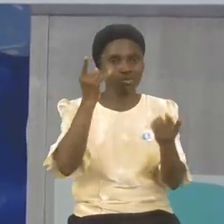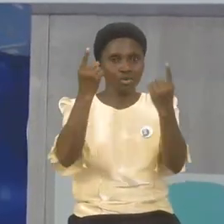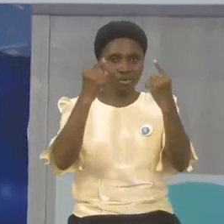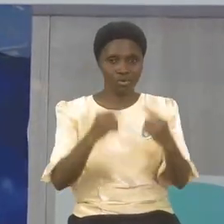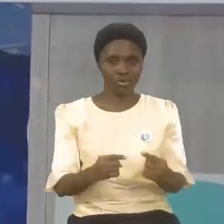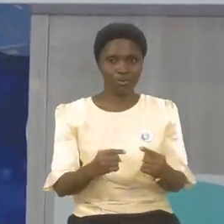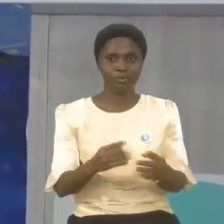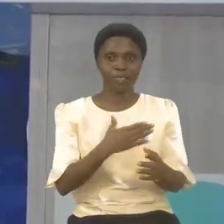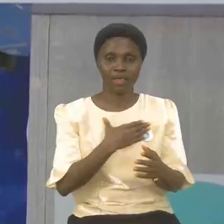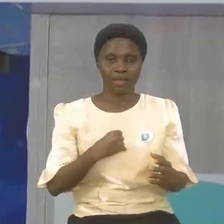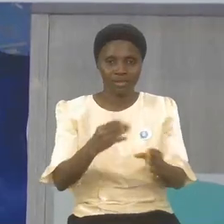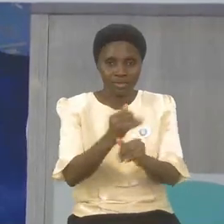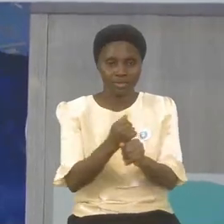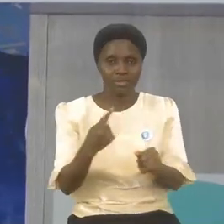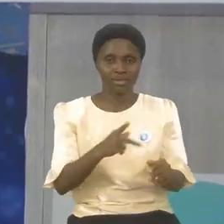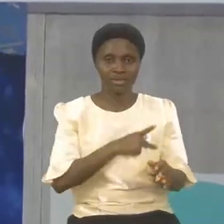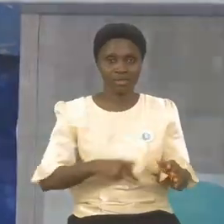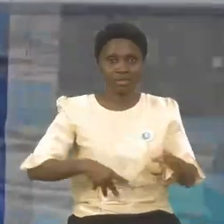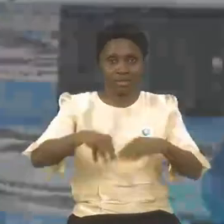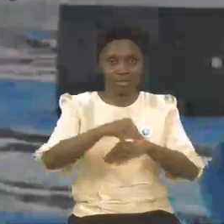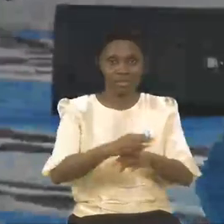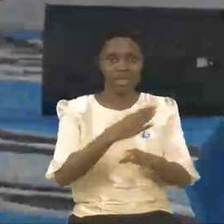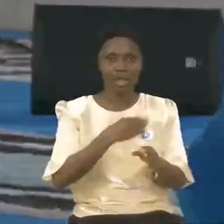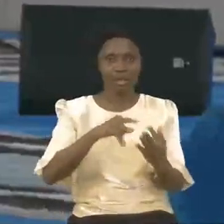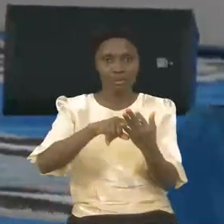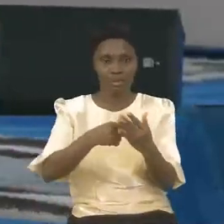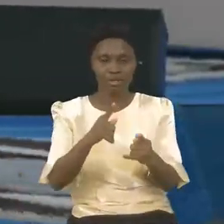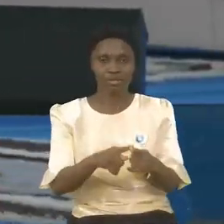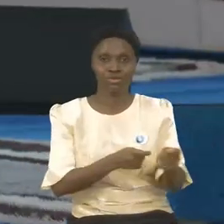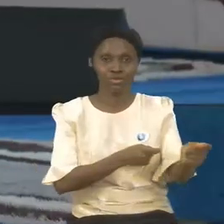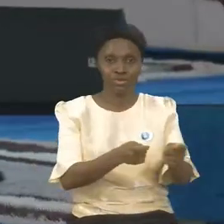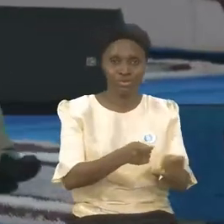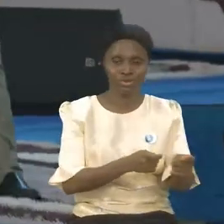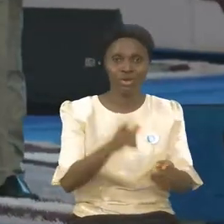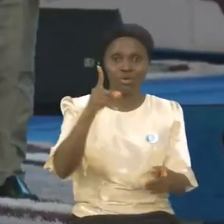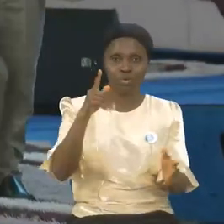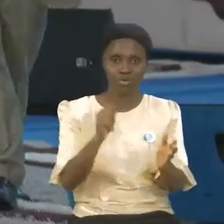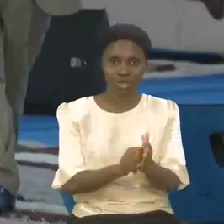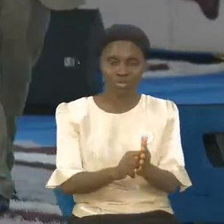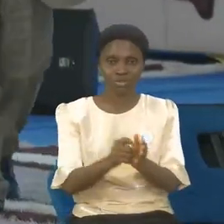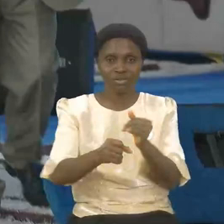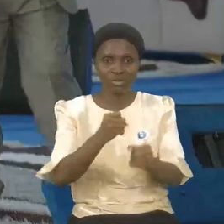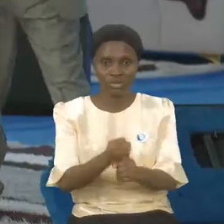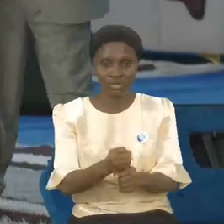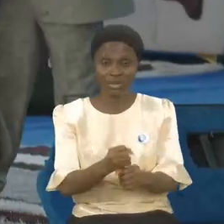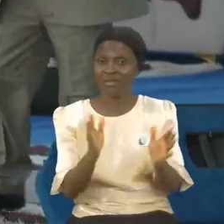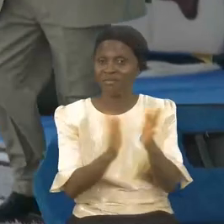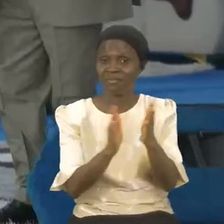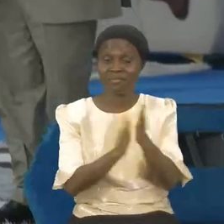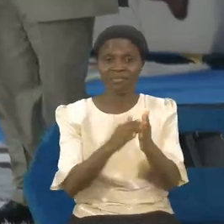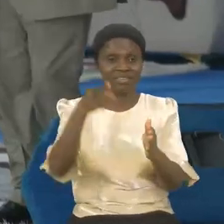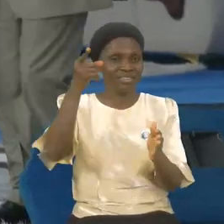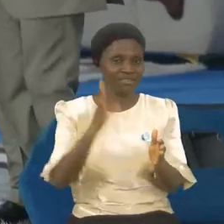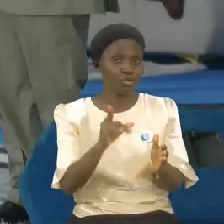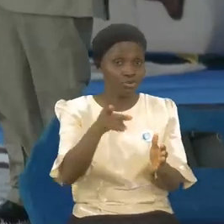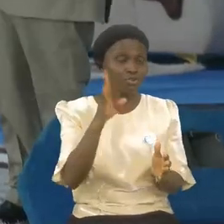grandes tribulations Christ reviendra avec les saints alors il va prendre il va s'occuper du royaume et